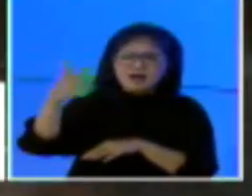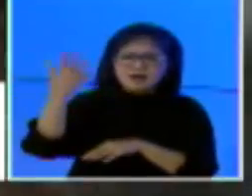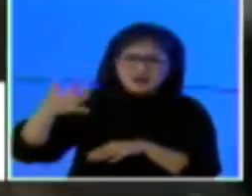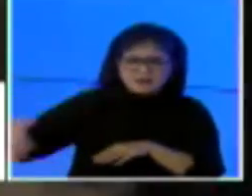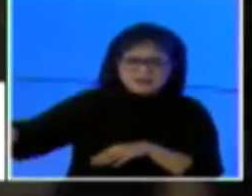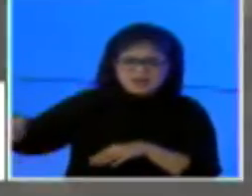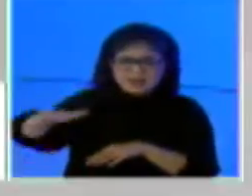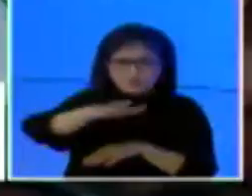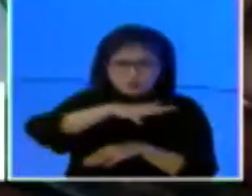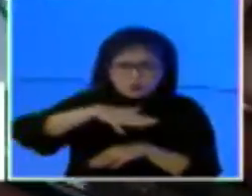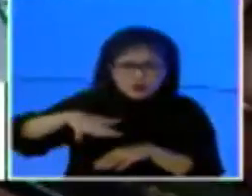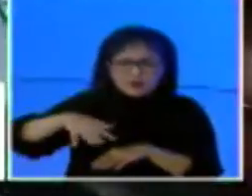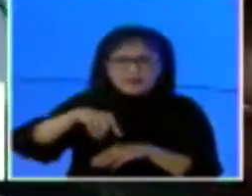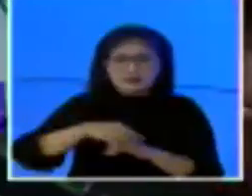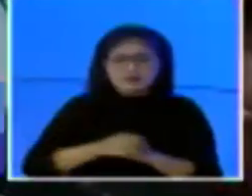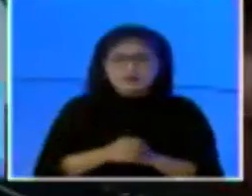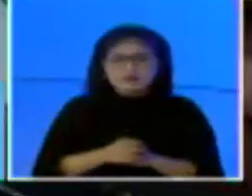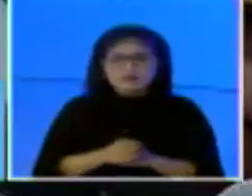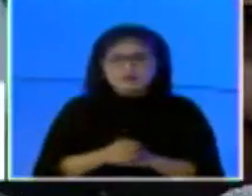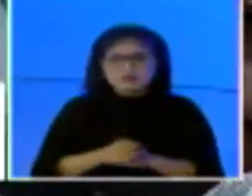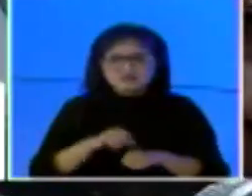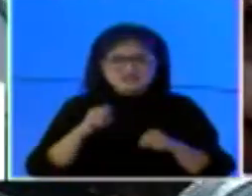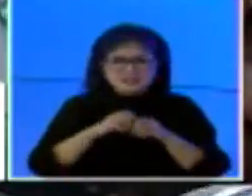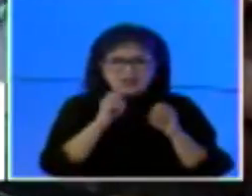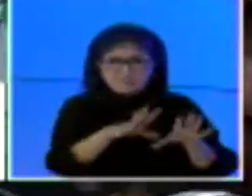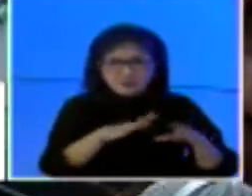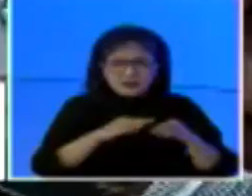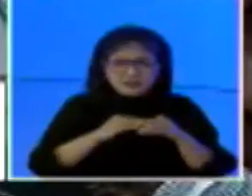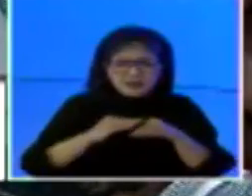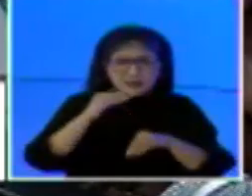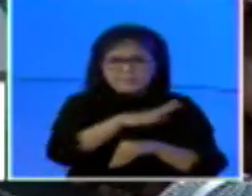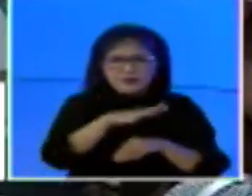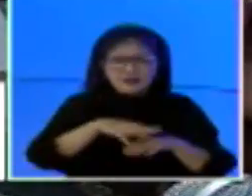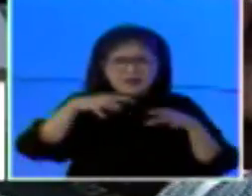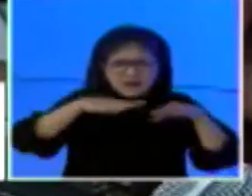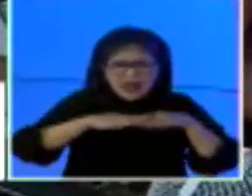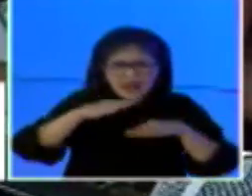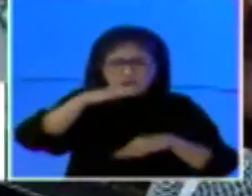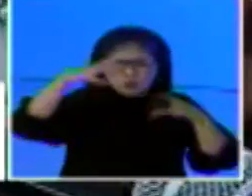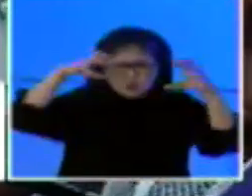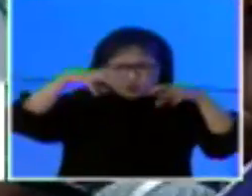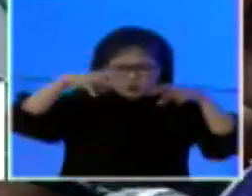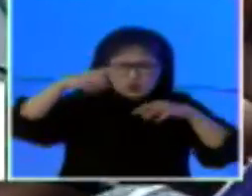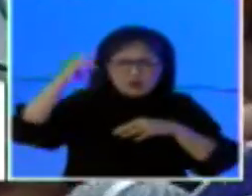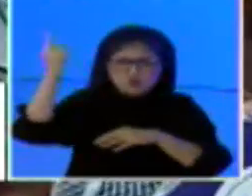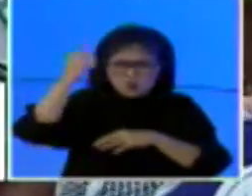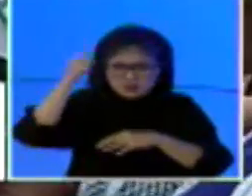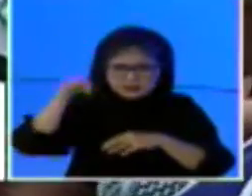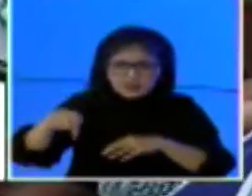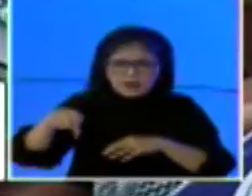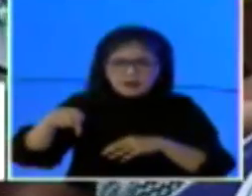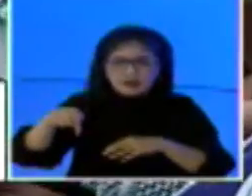sepanjang ekuator. Dampaknya meningkatkan intensitas curah hujan di musim hujan ini